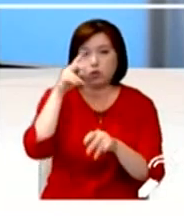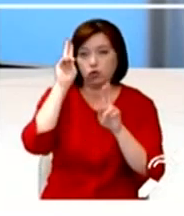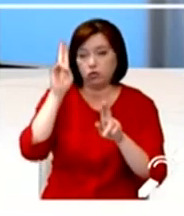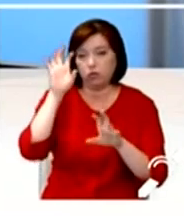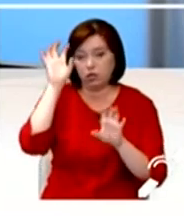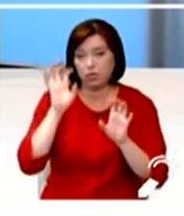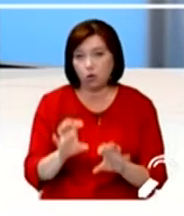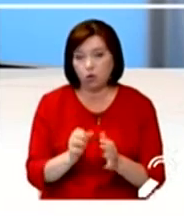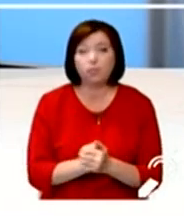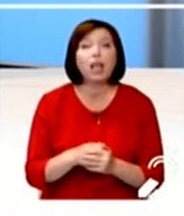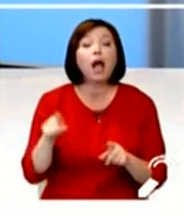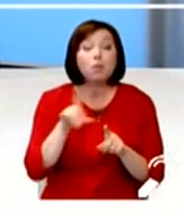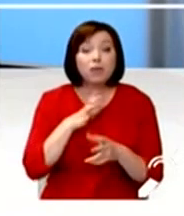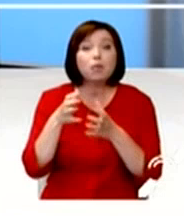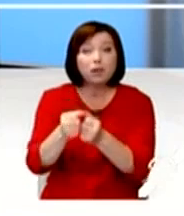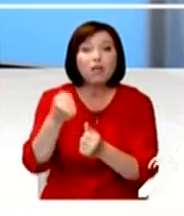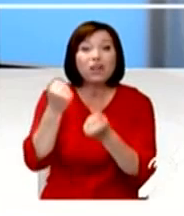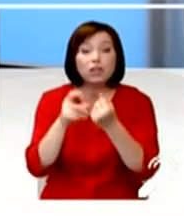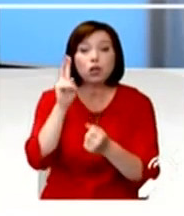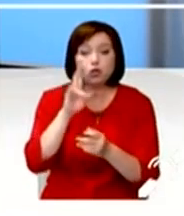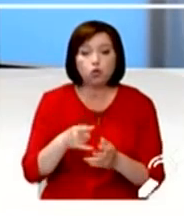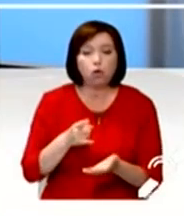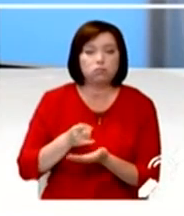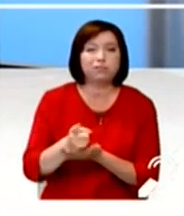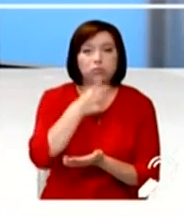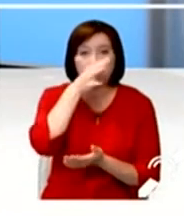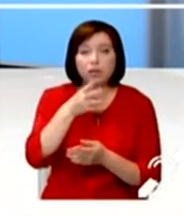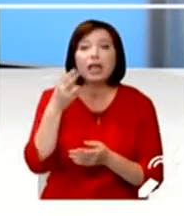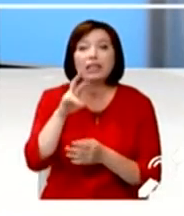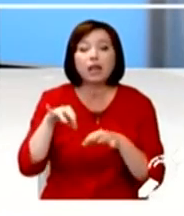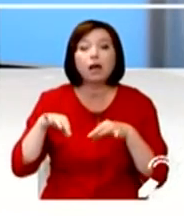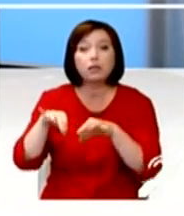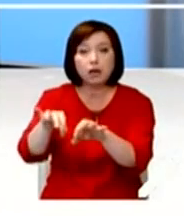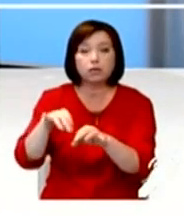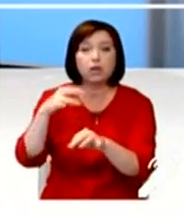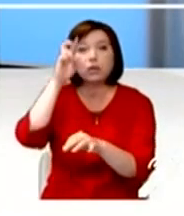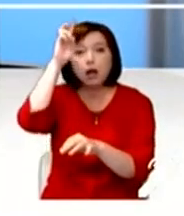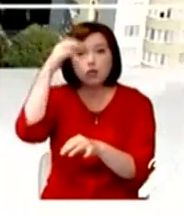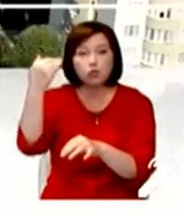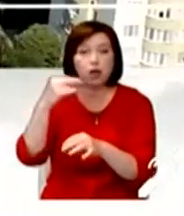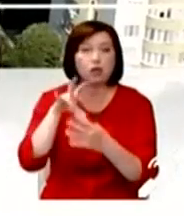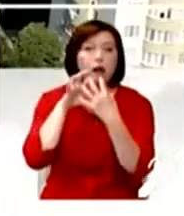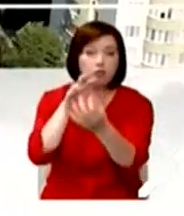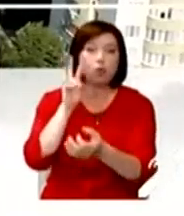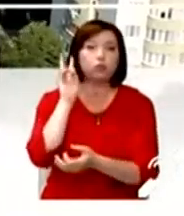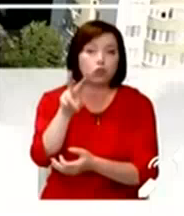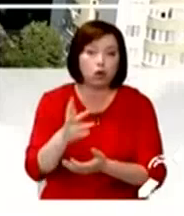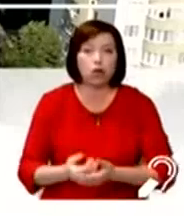fost urmăriți în special conducătorii auto care circulau pe banda destinată transportului public.